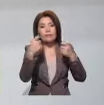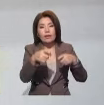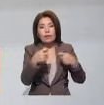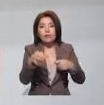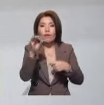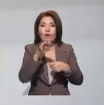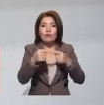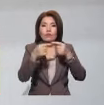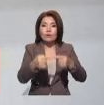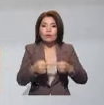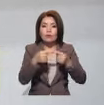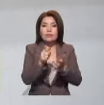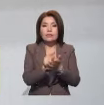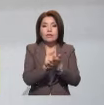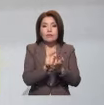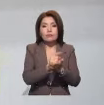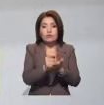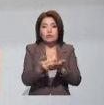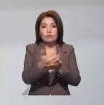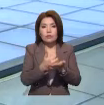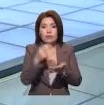бойынша нақты салықты өндіріп алуға бағытталған.